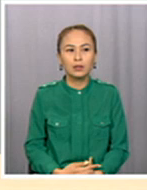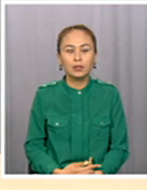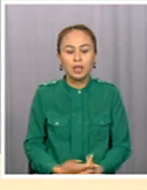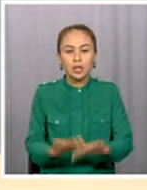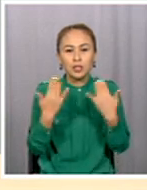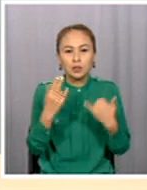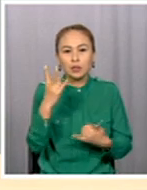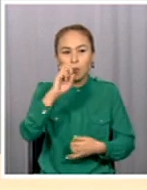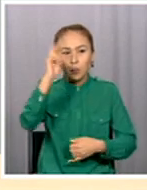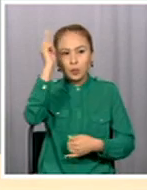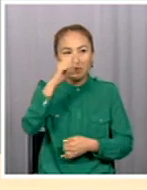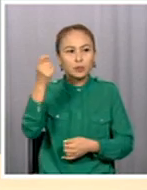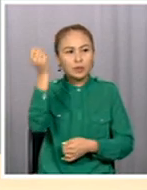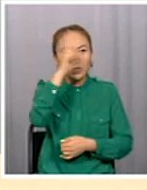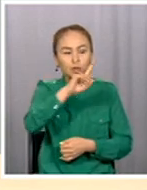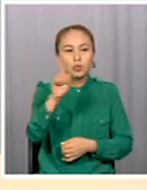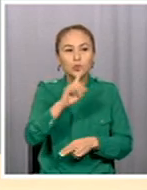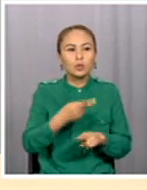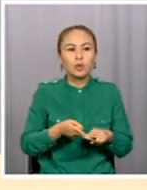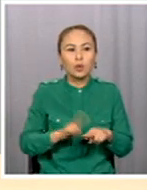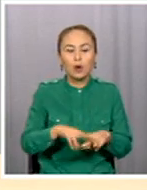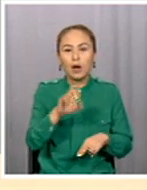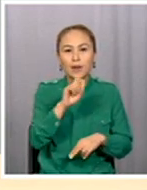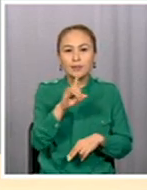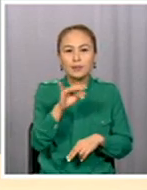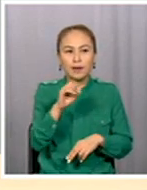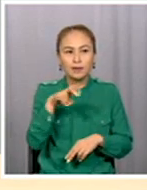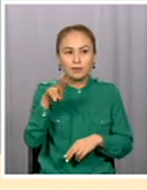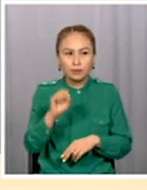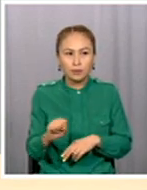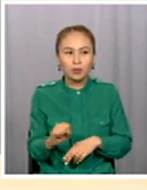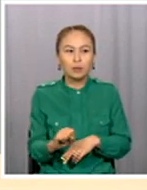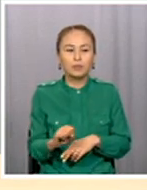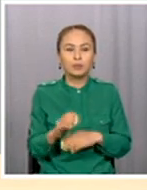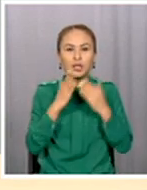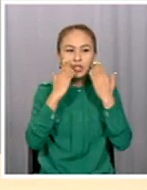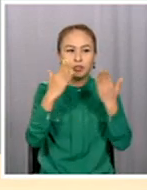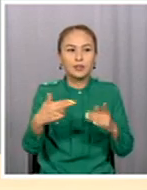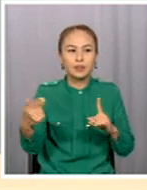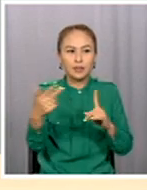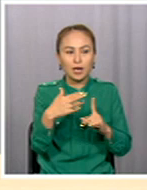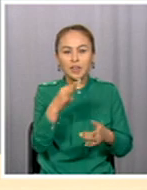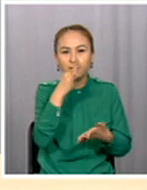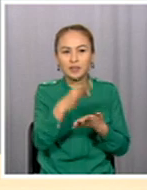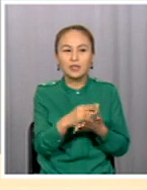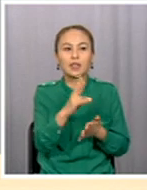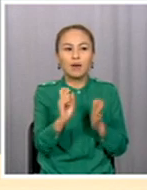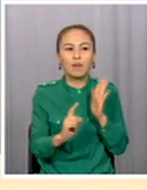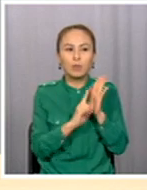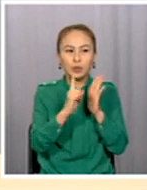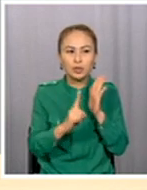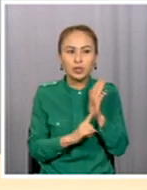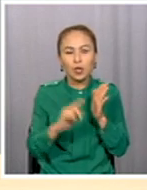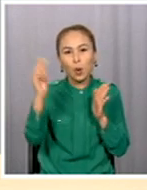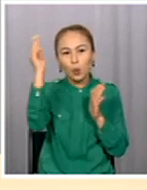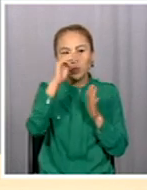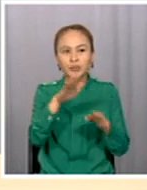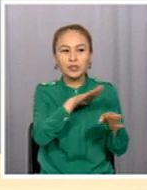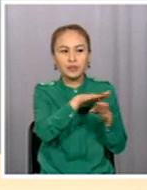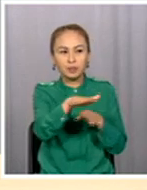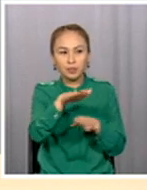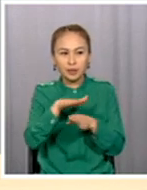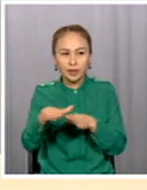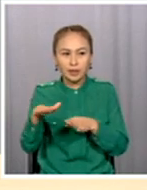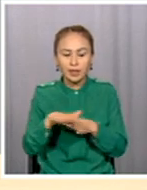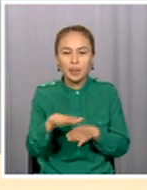Сегодня на уроке вы узнаете, что такое Азиада, прочитаете текст, ответите на вопросы,